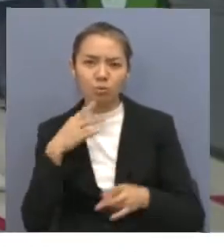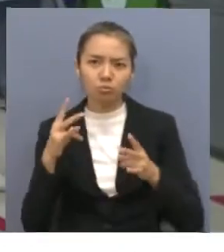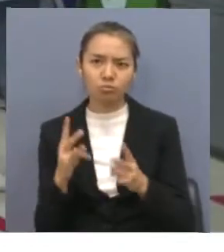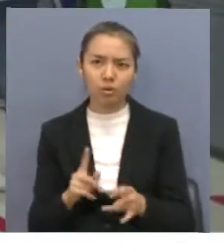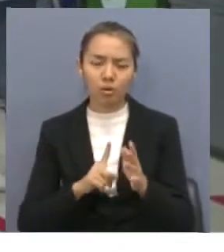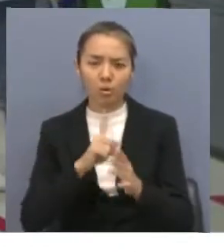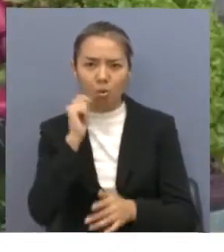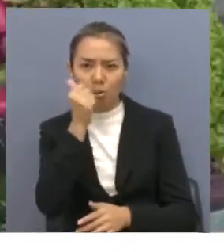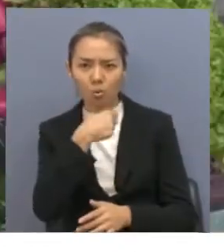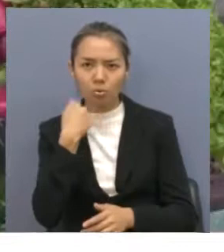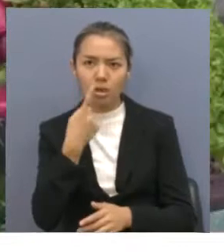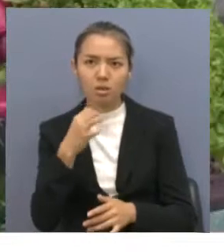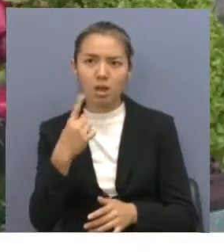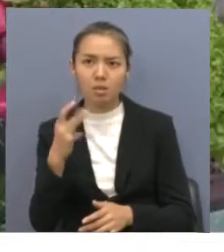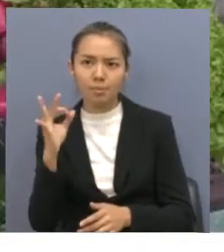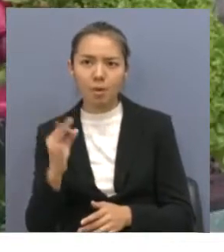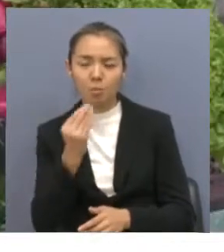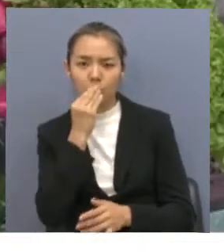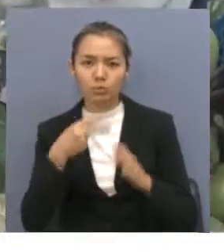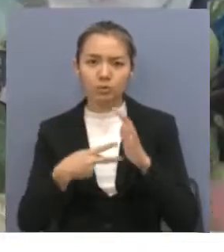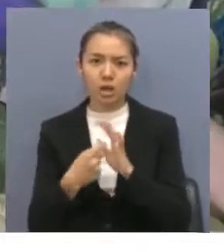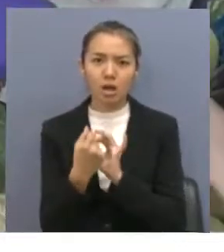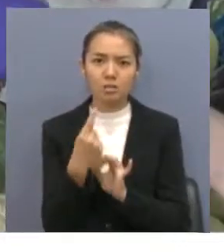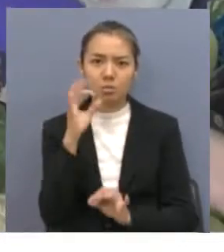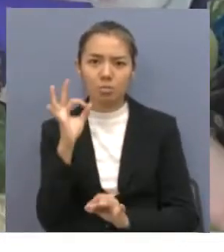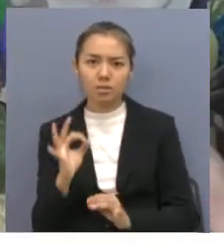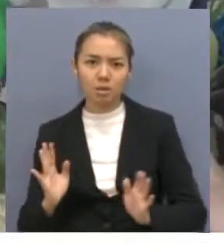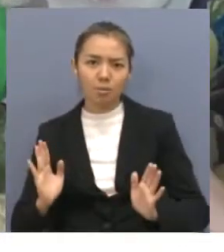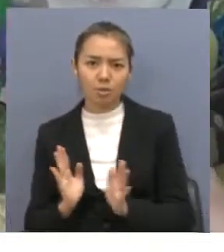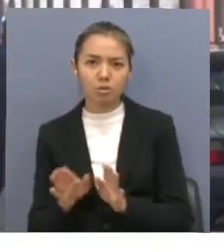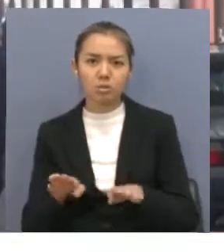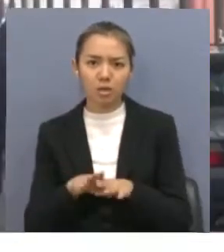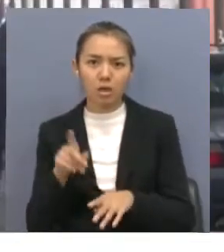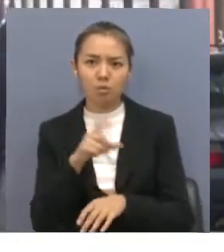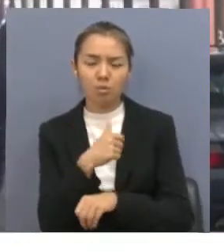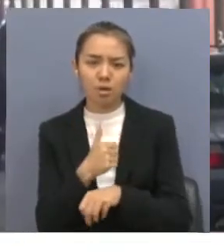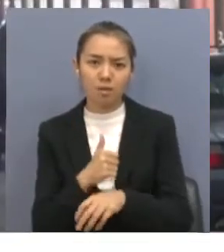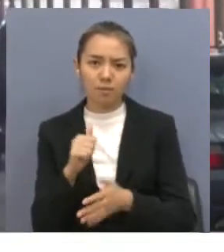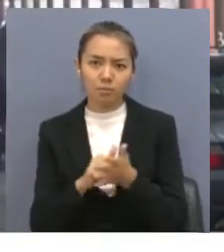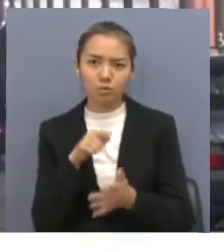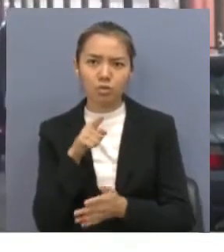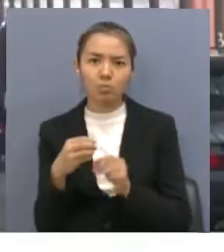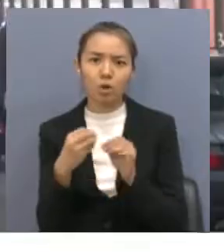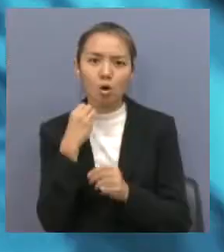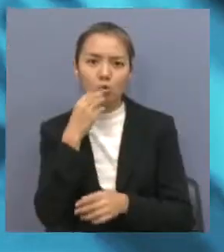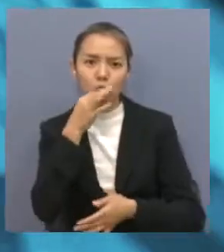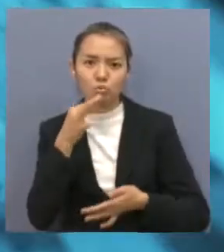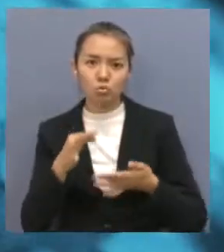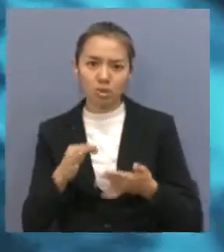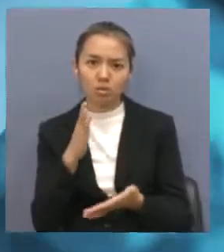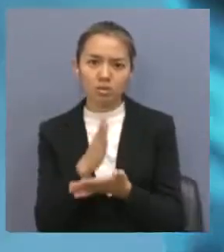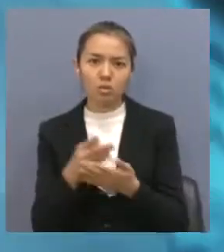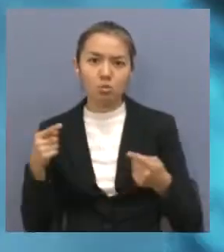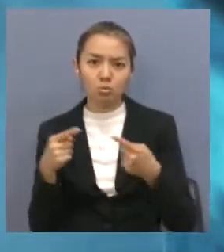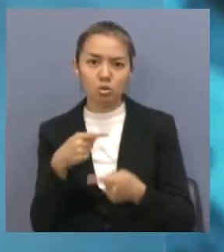инфляция 7.1%, ал азық-түлік бағасы 11% өскен. Дегенмен экономиканың негізгі салаларында оң нәтижеде жоқ емес.